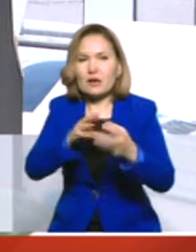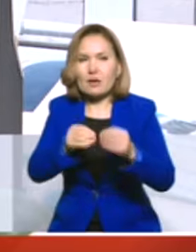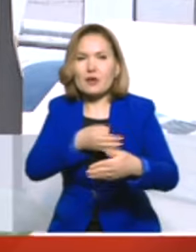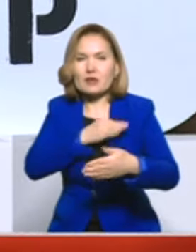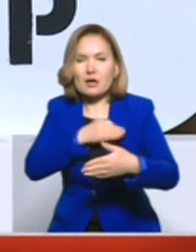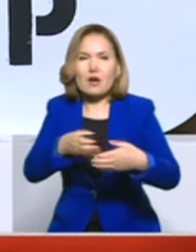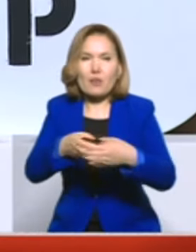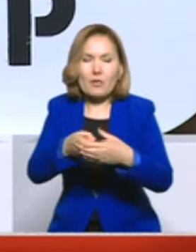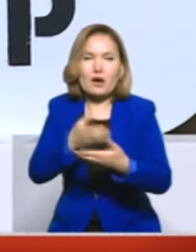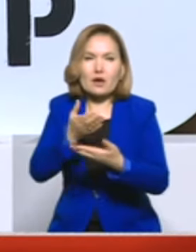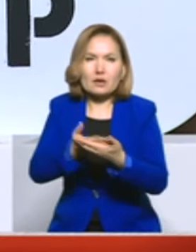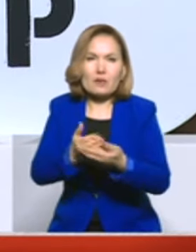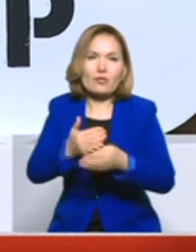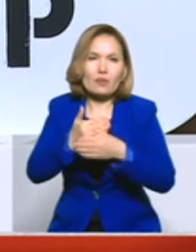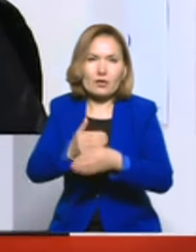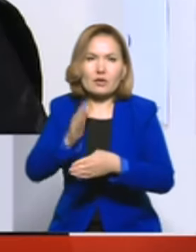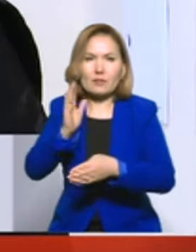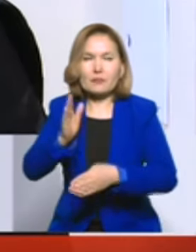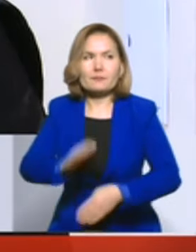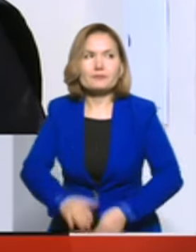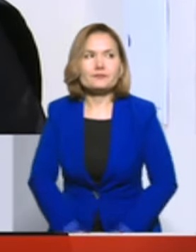өкілдерінің сүйемелдеуімен жүзеге асырылады.